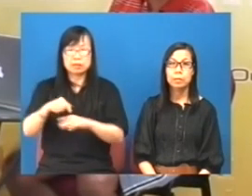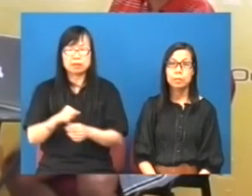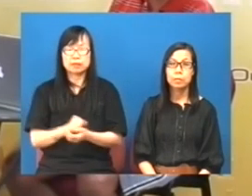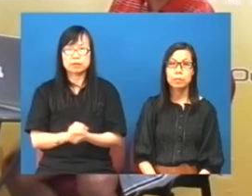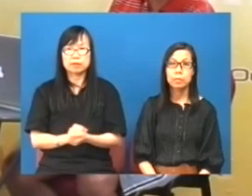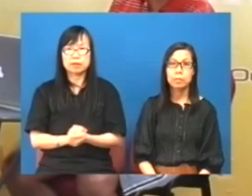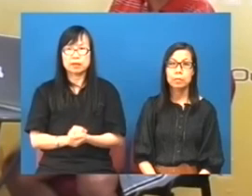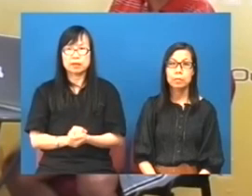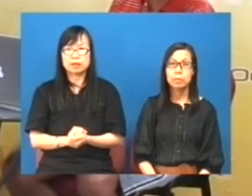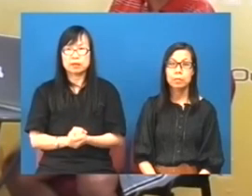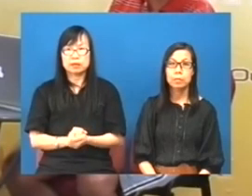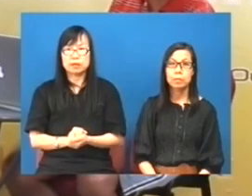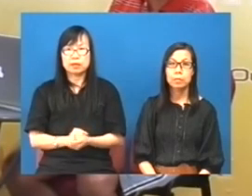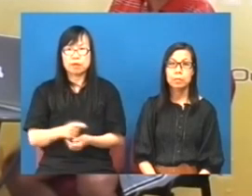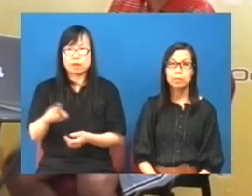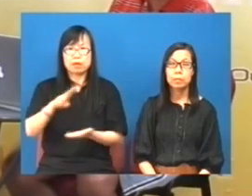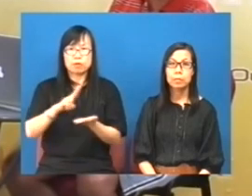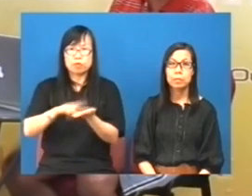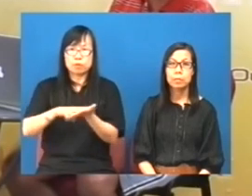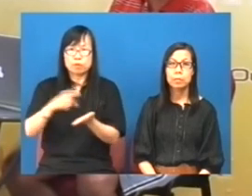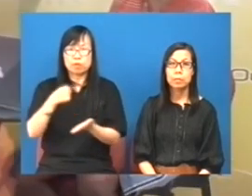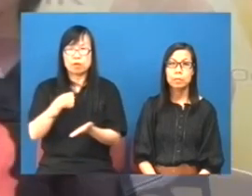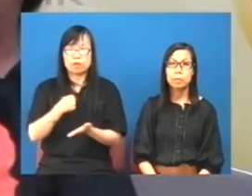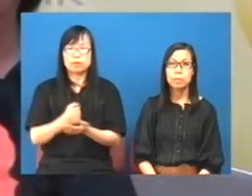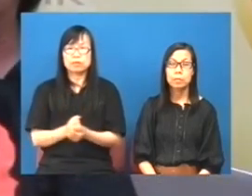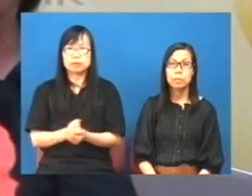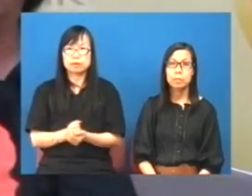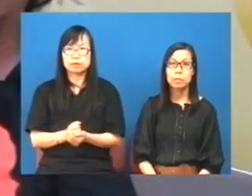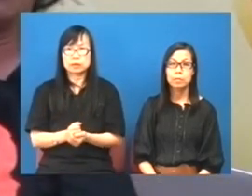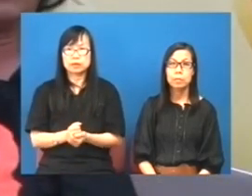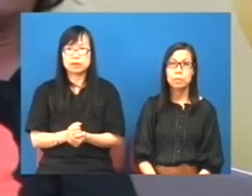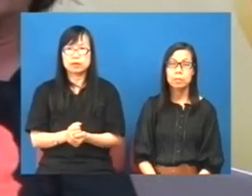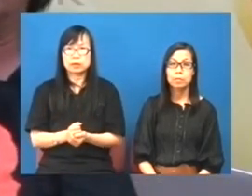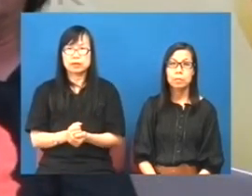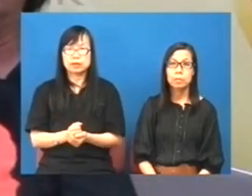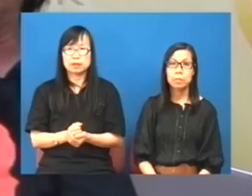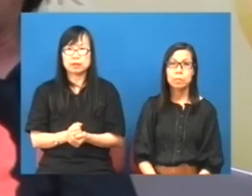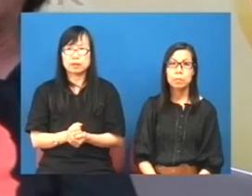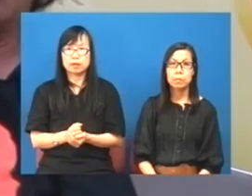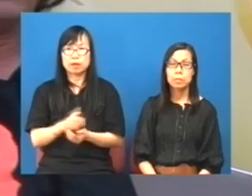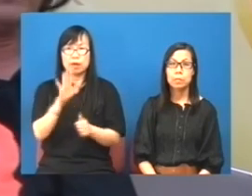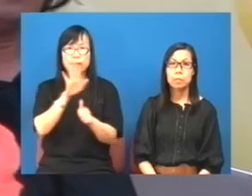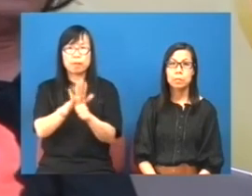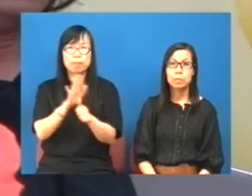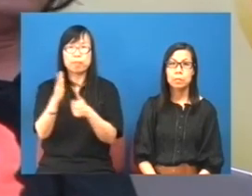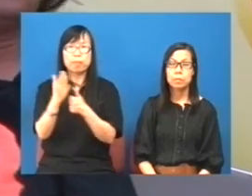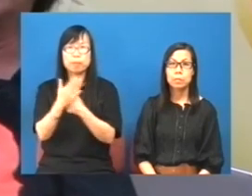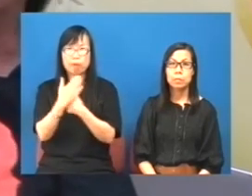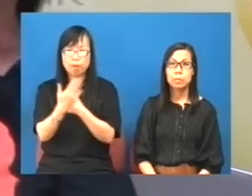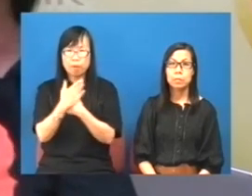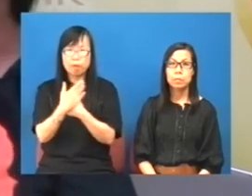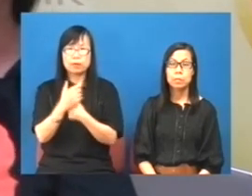就是犯是信我者槍信我者槍其實都講大了就是幫我者槍